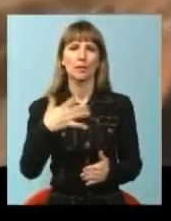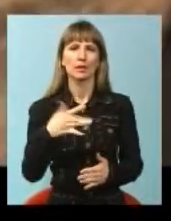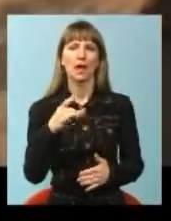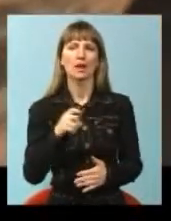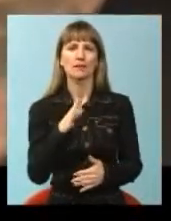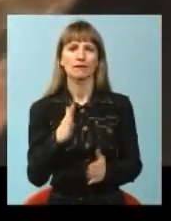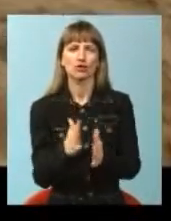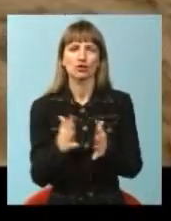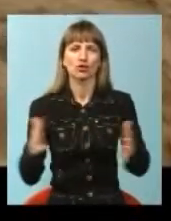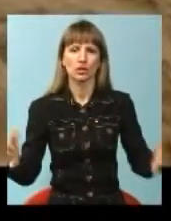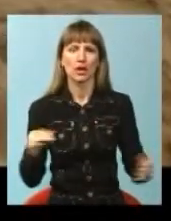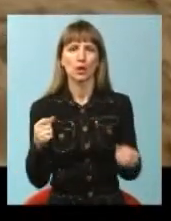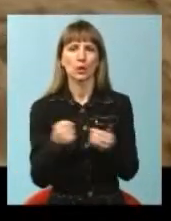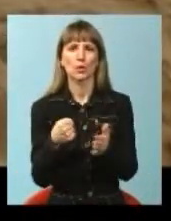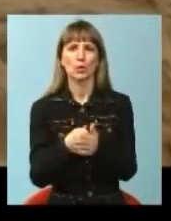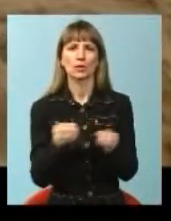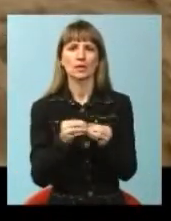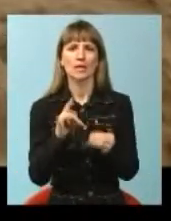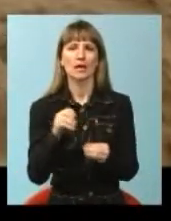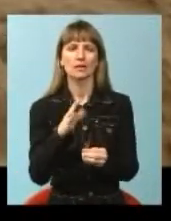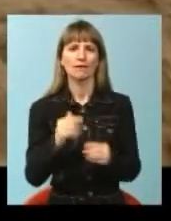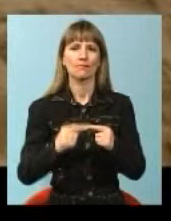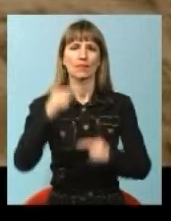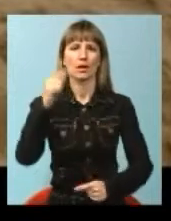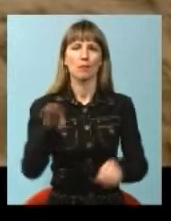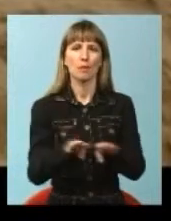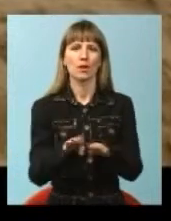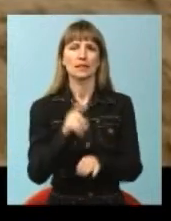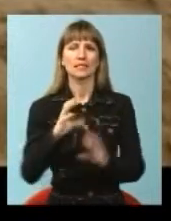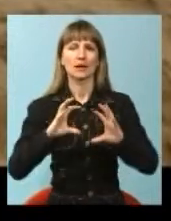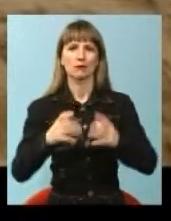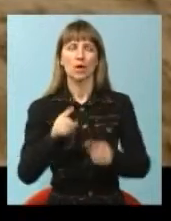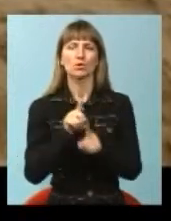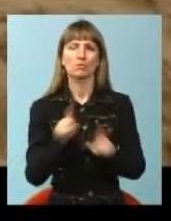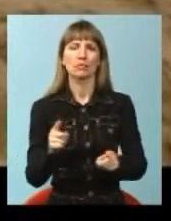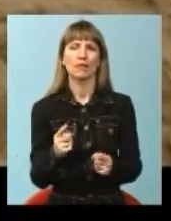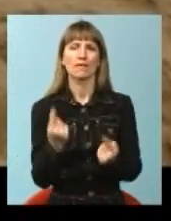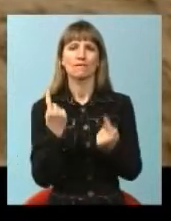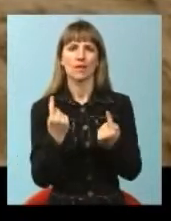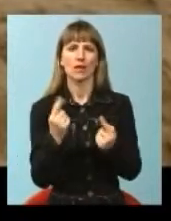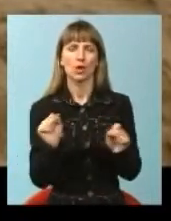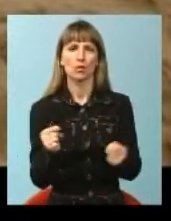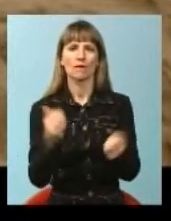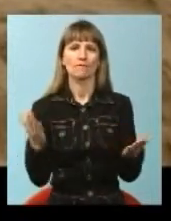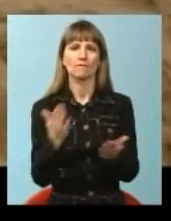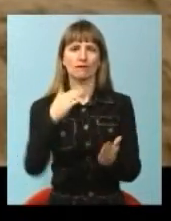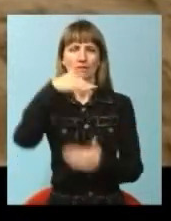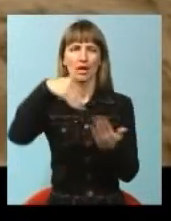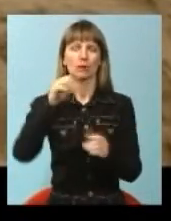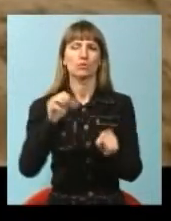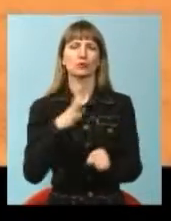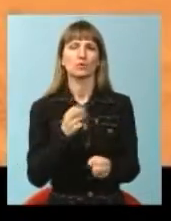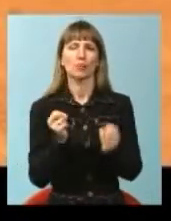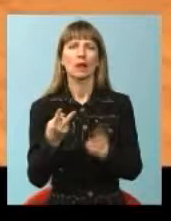разів ширшими і до 10 разів вищими в порівнянні з земними. Особливо великі пилові вихори можуть становити загрозу